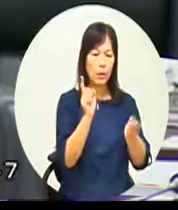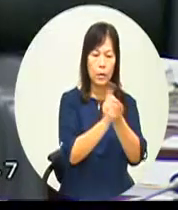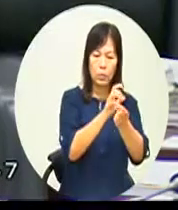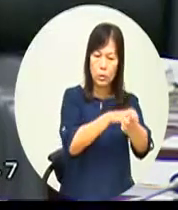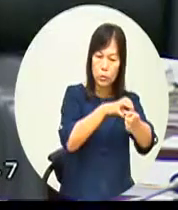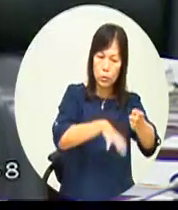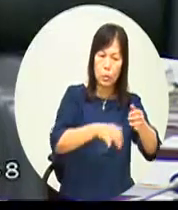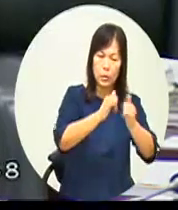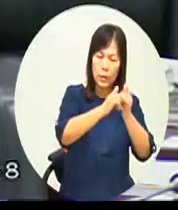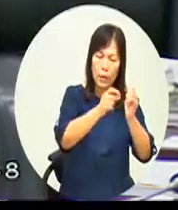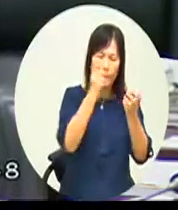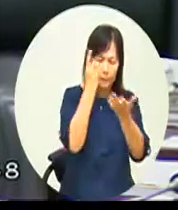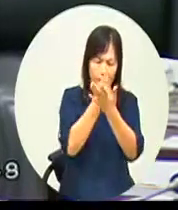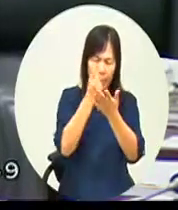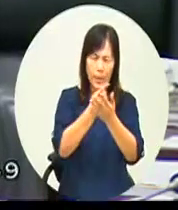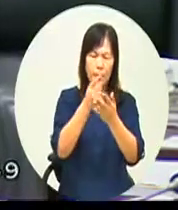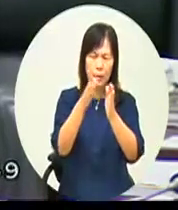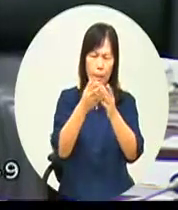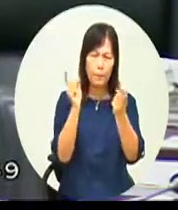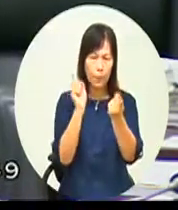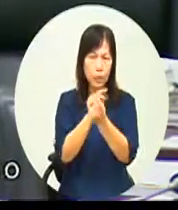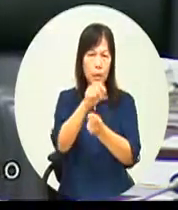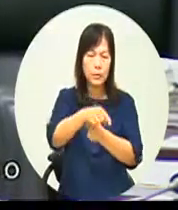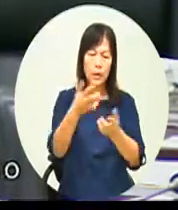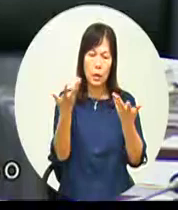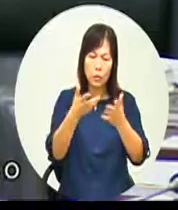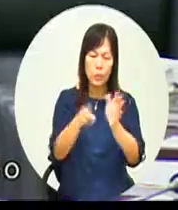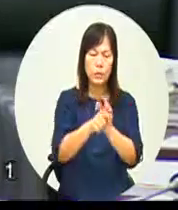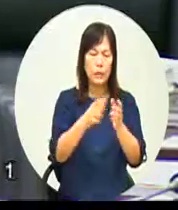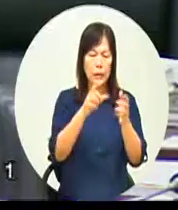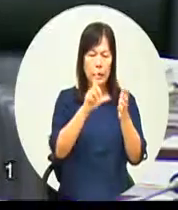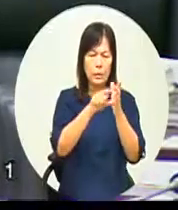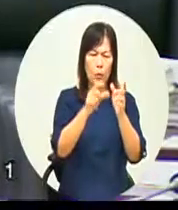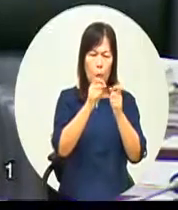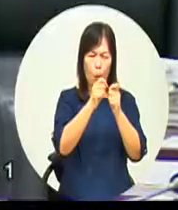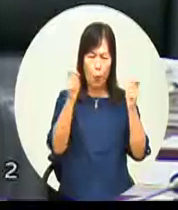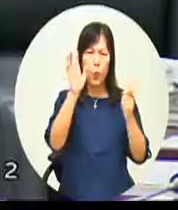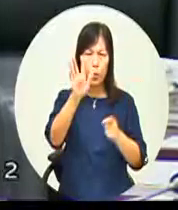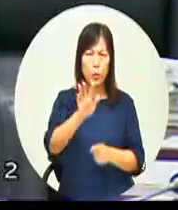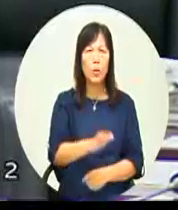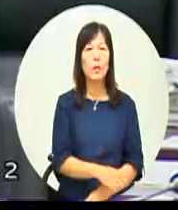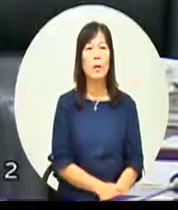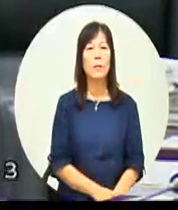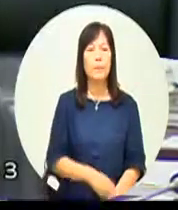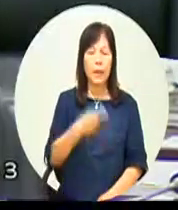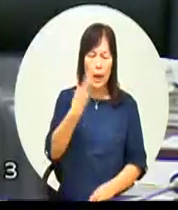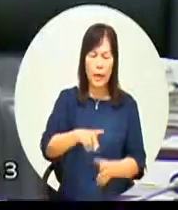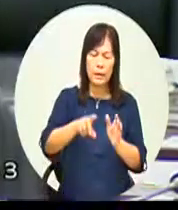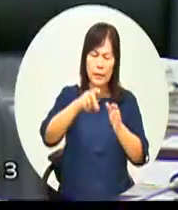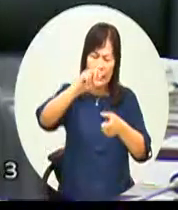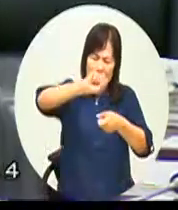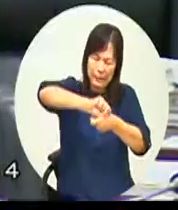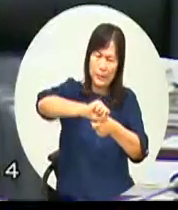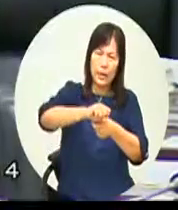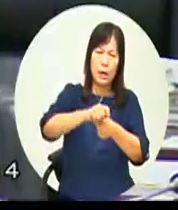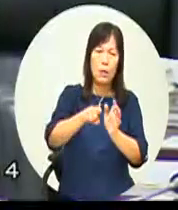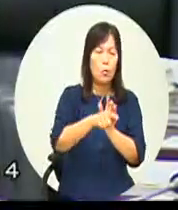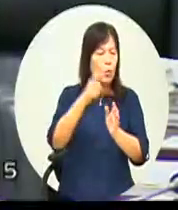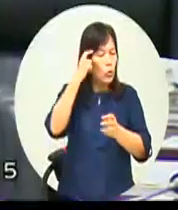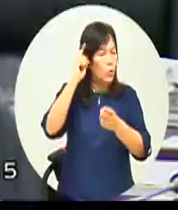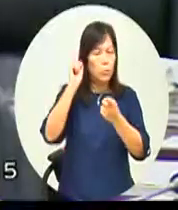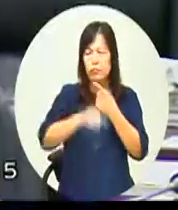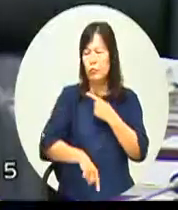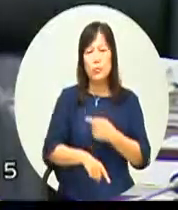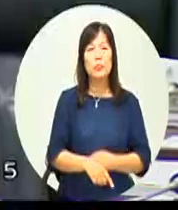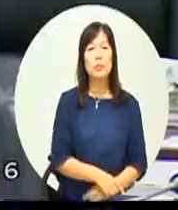每天要面对的大中路这样的情形已经是常年了，那你现在还要再给他再加剧，我觉得这是不应该